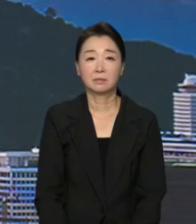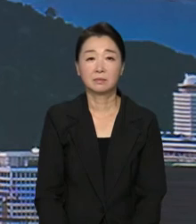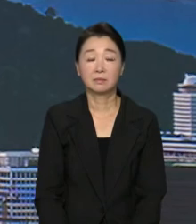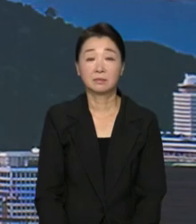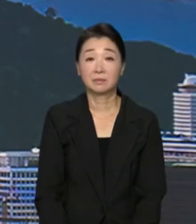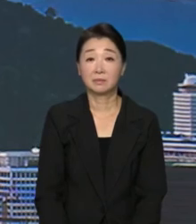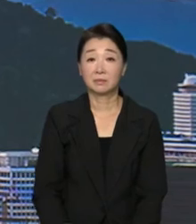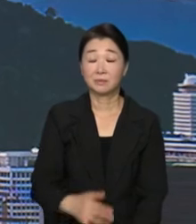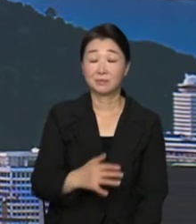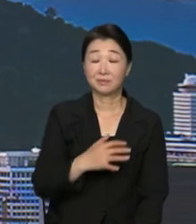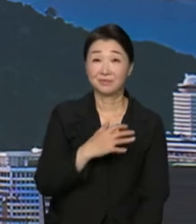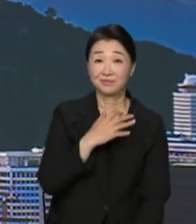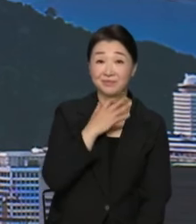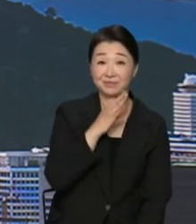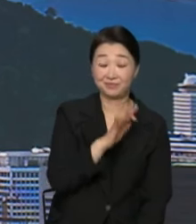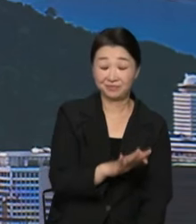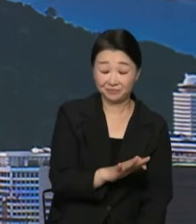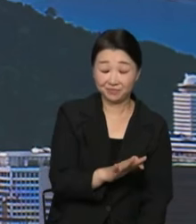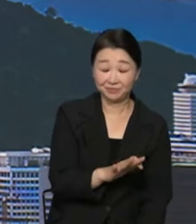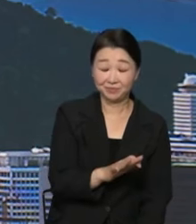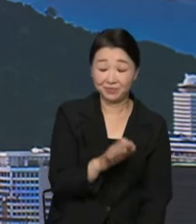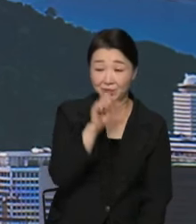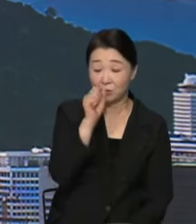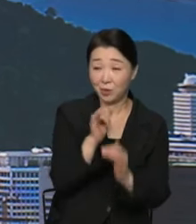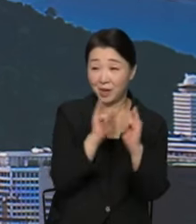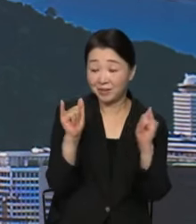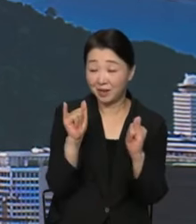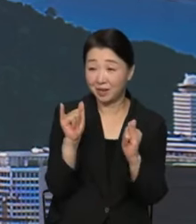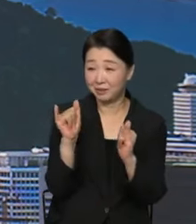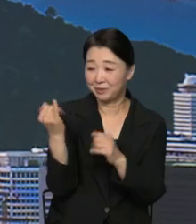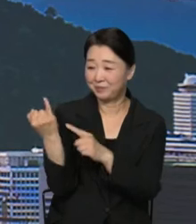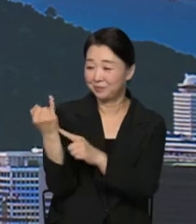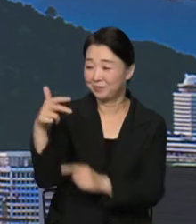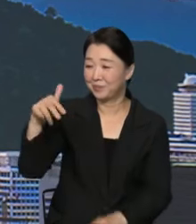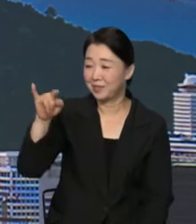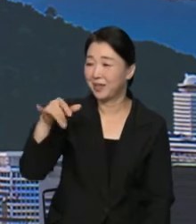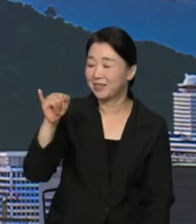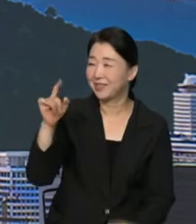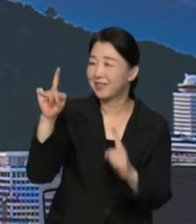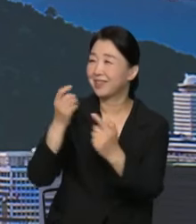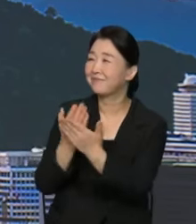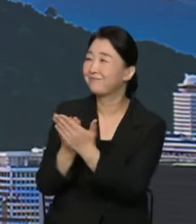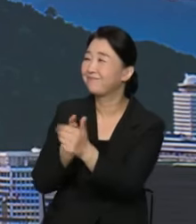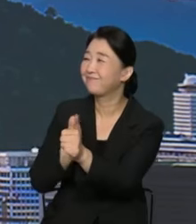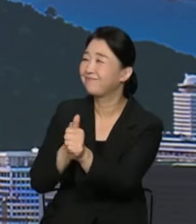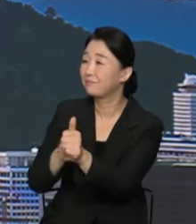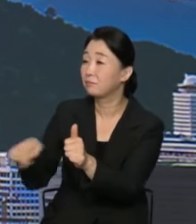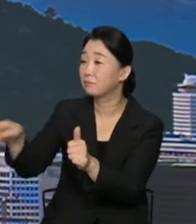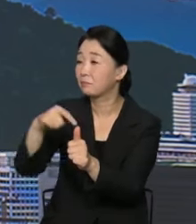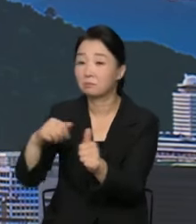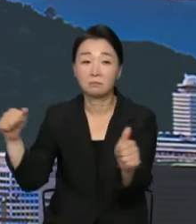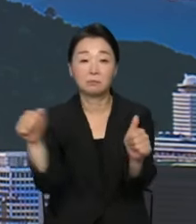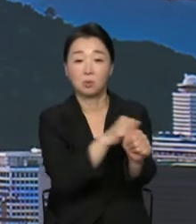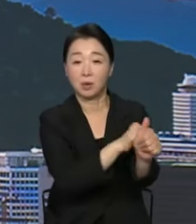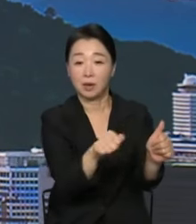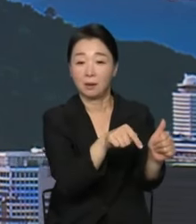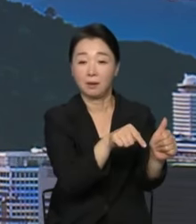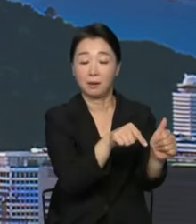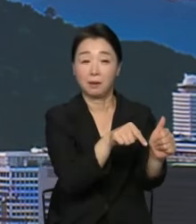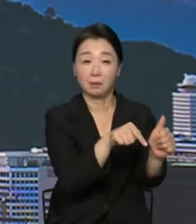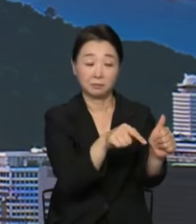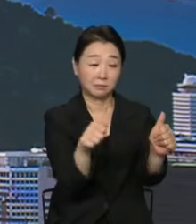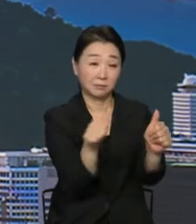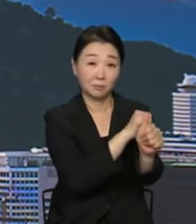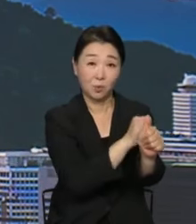한 미성년자 팬이 가수 제시에게 사진 촬영을 요청했다가 일행에게 폭행당한 사건이 있었죠. 피해자에게 폭행